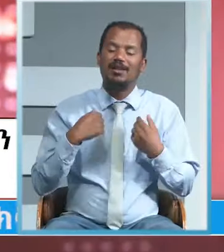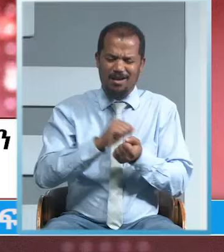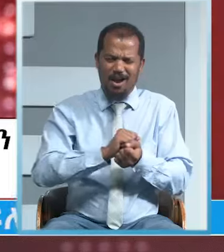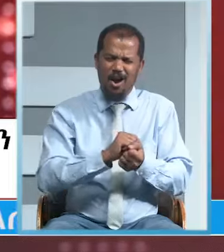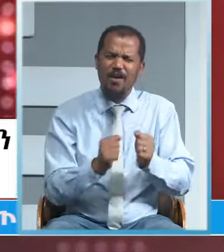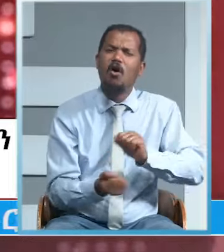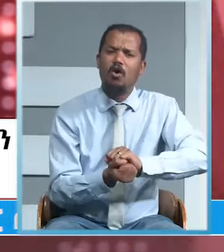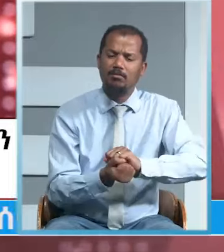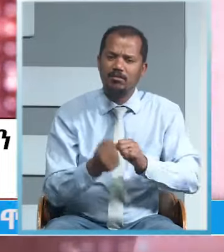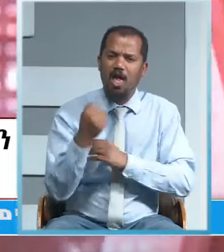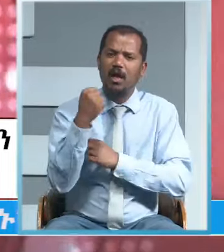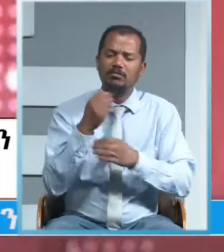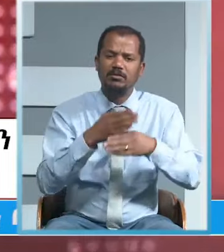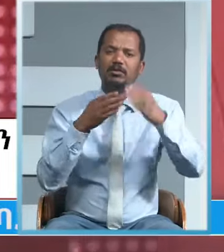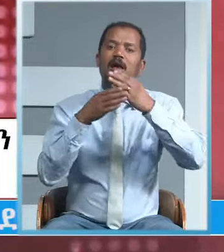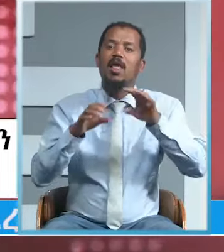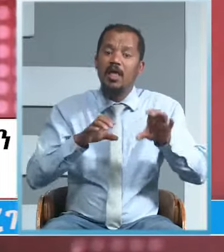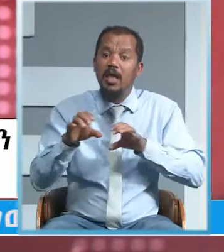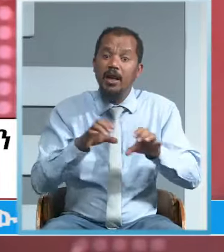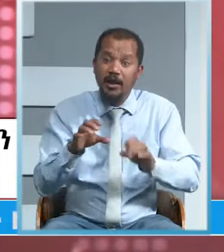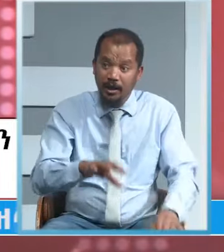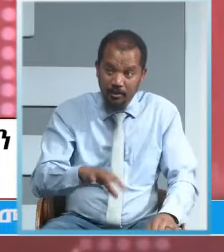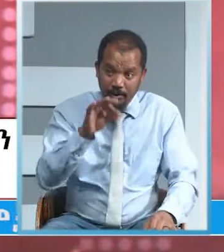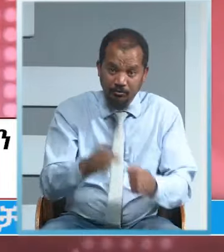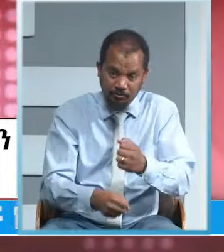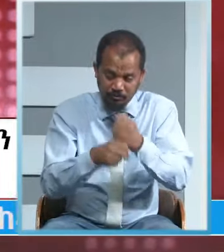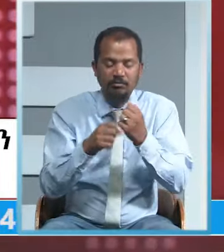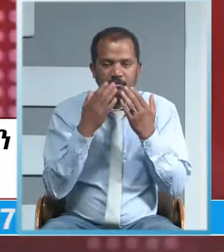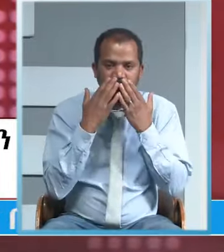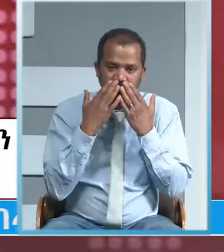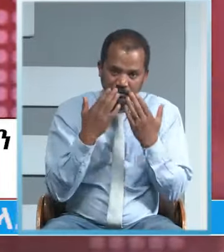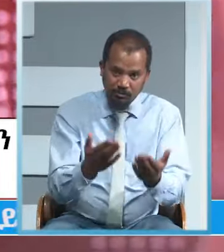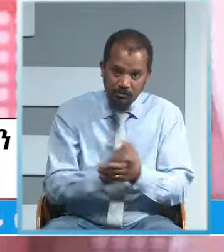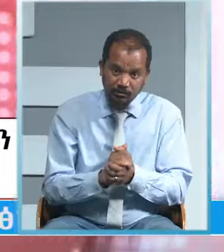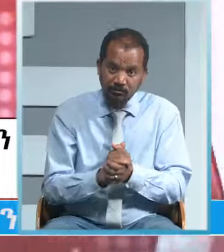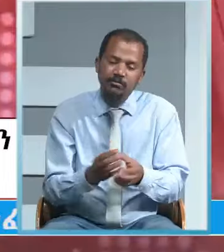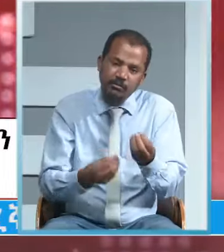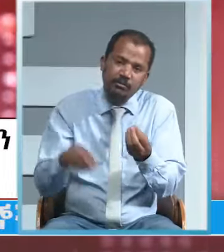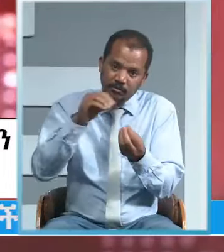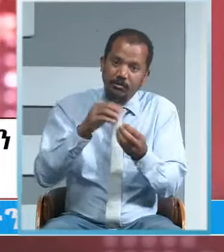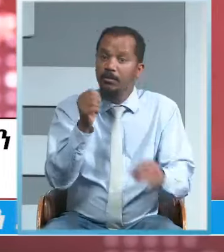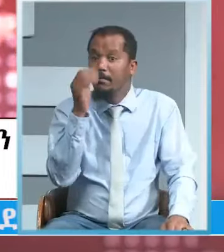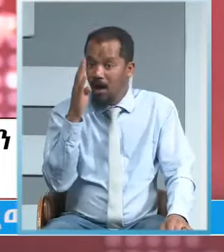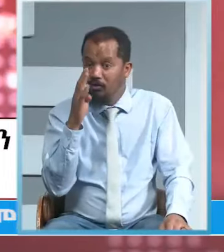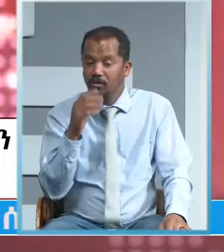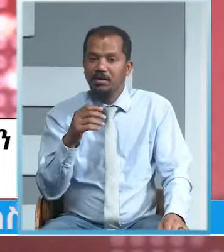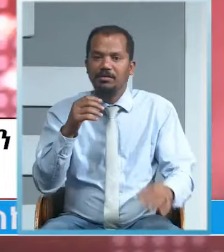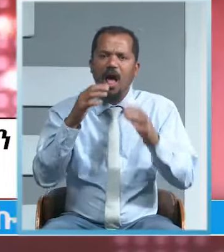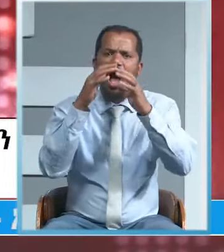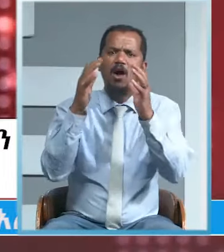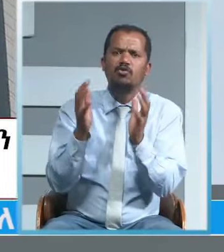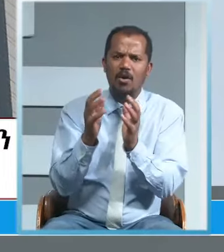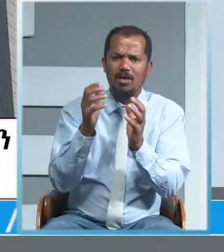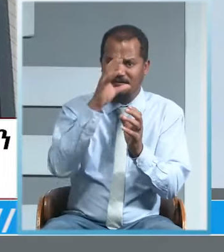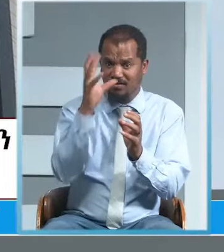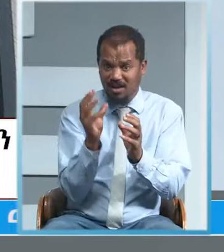ሪፎርምና የአቅም ግንባታ እያደረገ ለሚገኘው ድጋፍ አመስግነዋል። በተጨማሪም ባንኩ አህጉራዊ